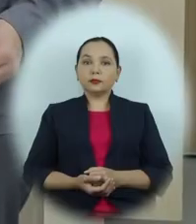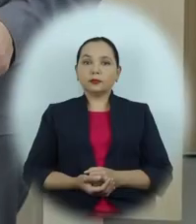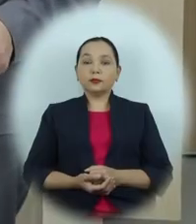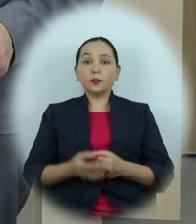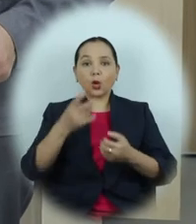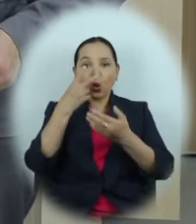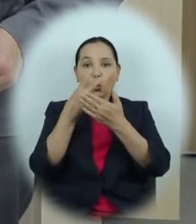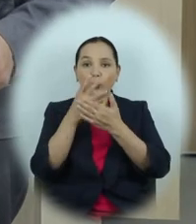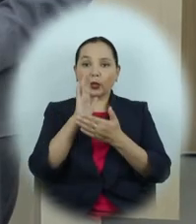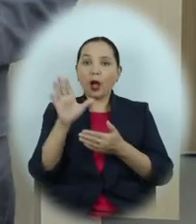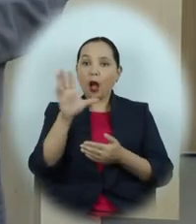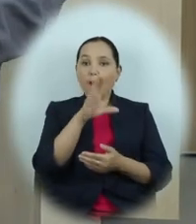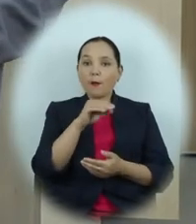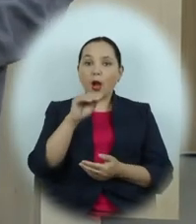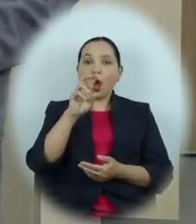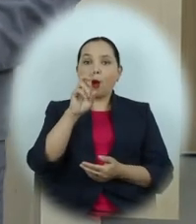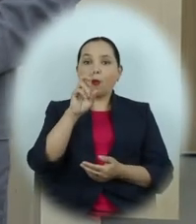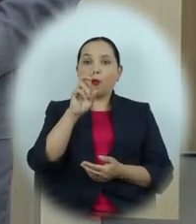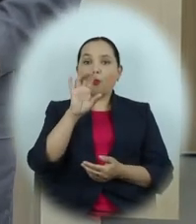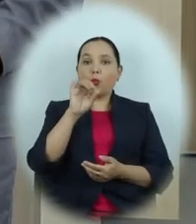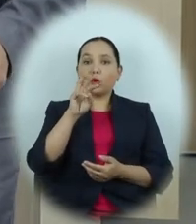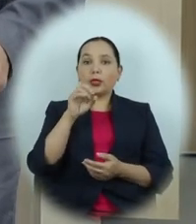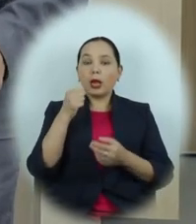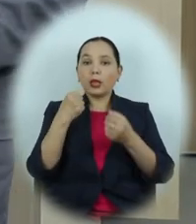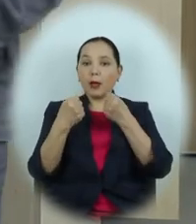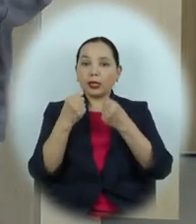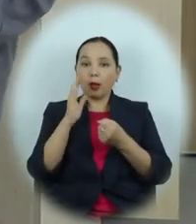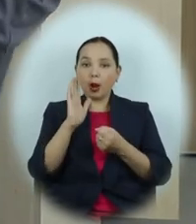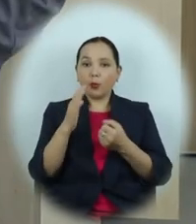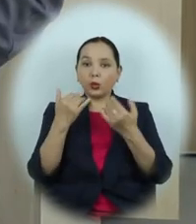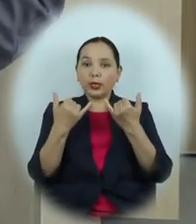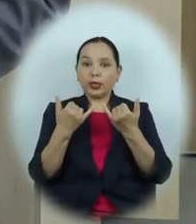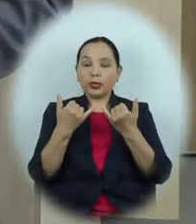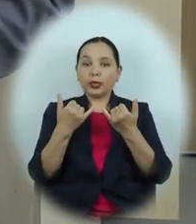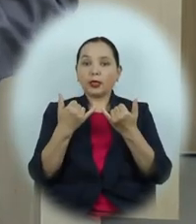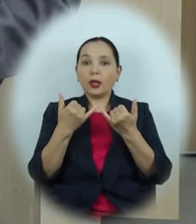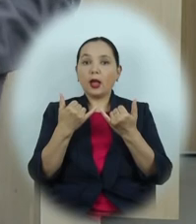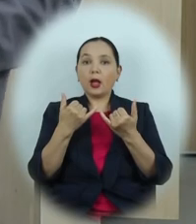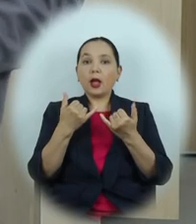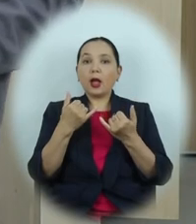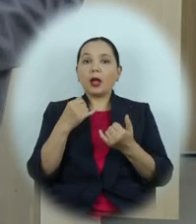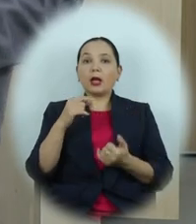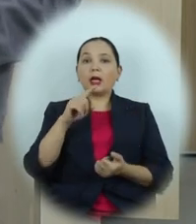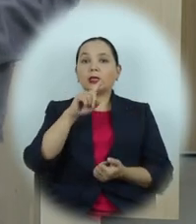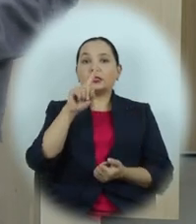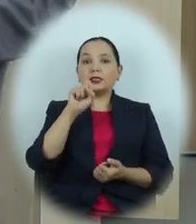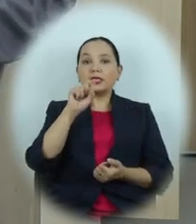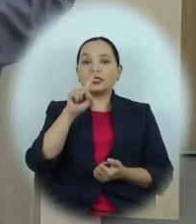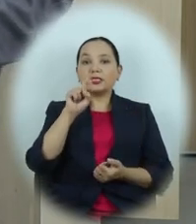Ko'rib turganingizdek hamma boltlarni mahkamlab bo'ldik. Endi massa, ya'ni zazimlangan